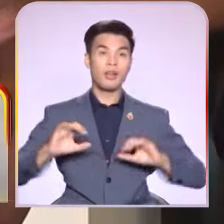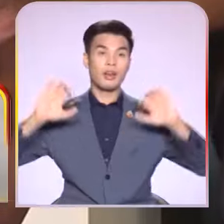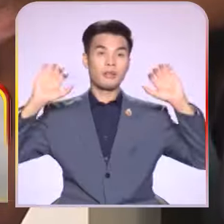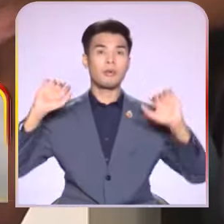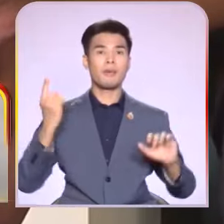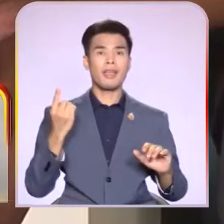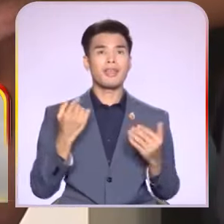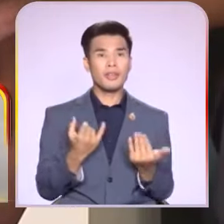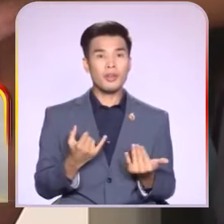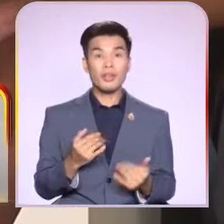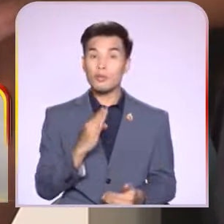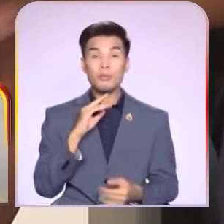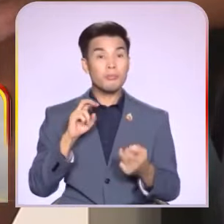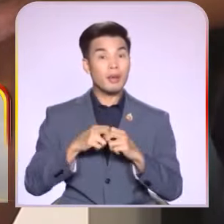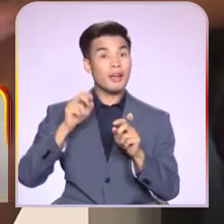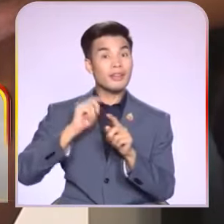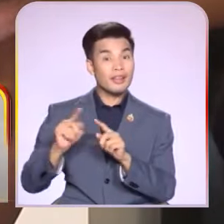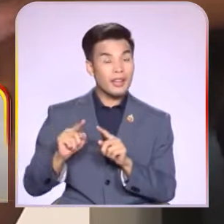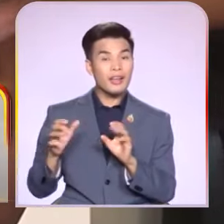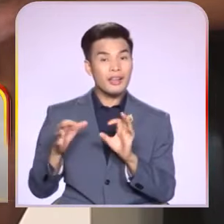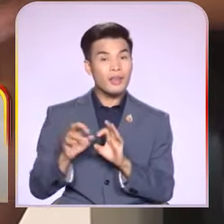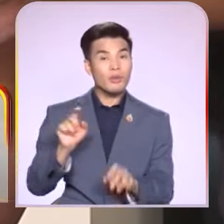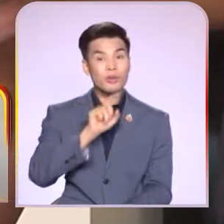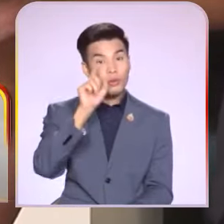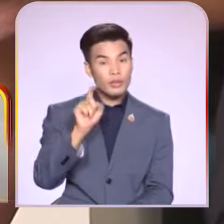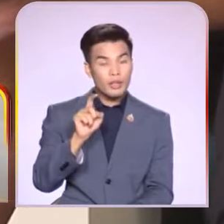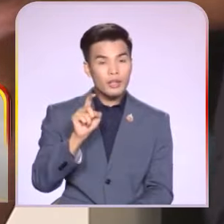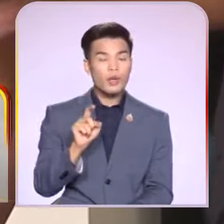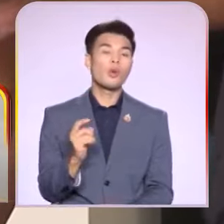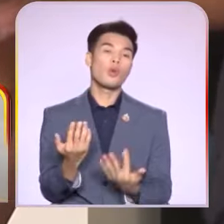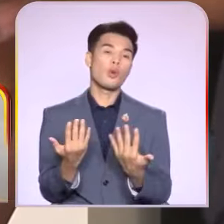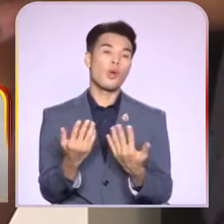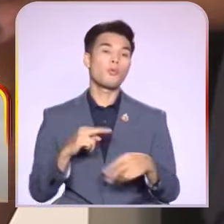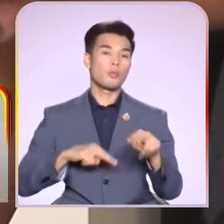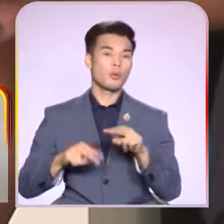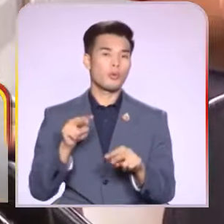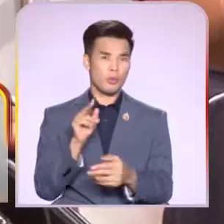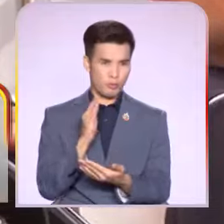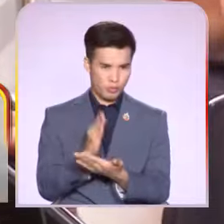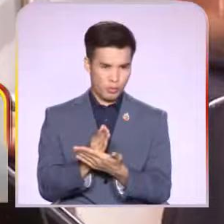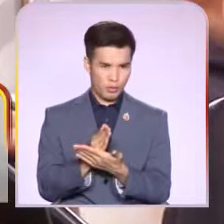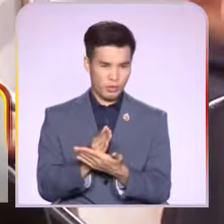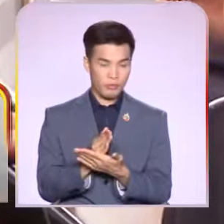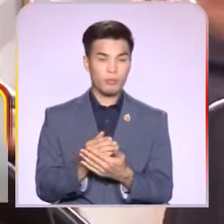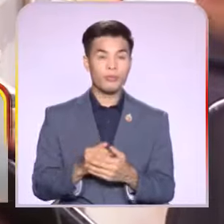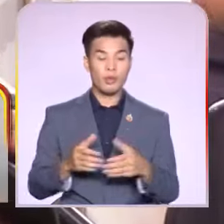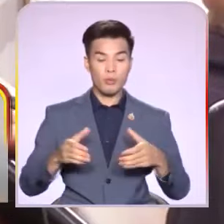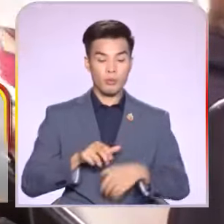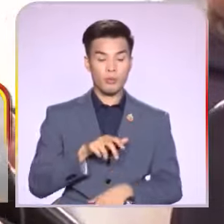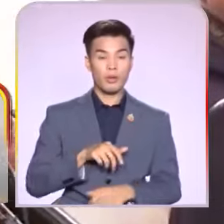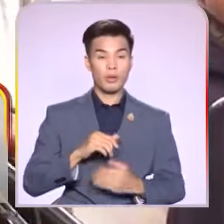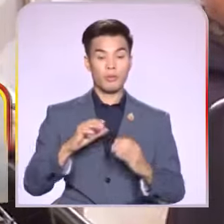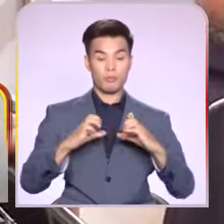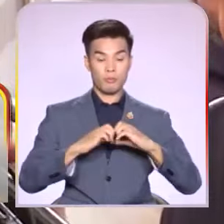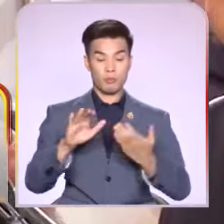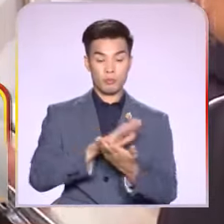ล้วขณะนี้หากมีเรื่องอะไรที่ยังติดใจสงสัยก็ต้องชะลอการพิจารณาเอาไว้ก่อนส่วนในพรรคภูมิใจไทยยังมี